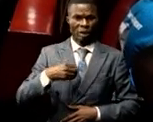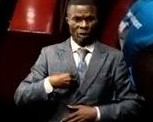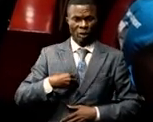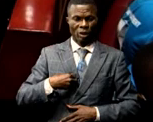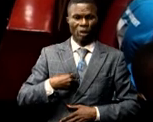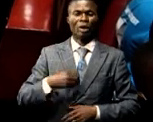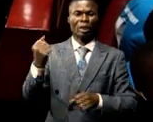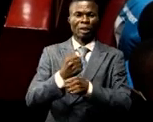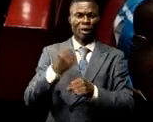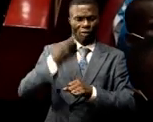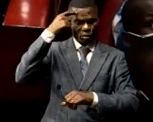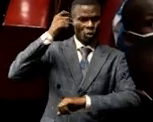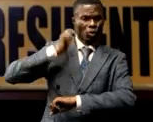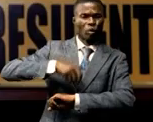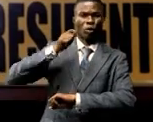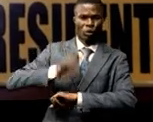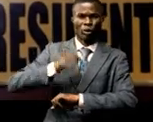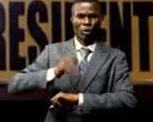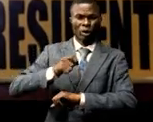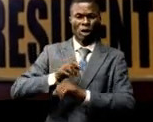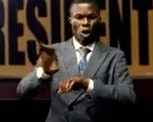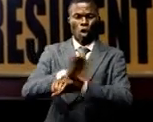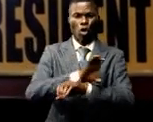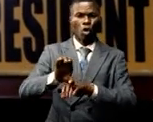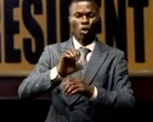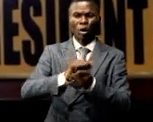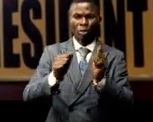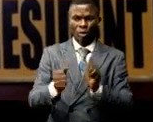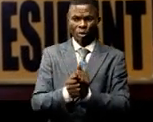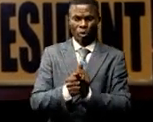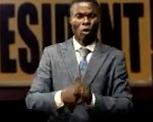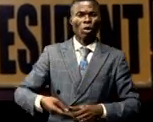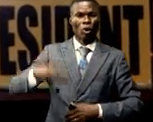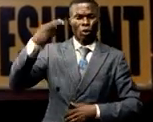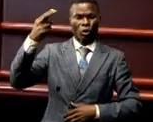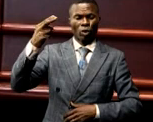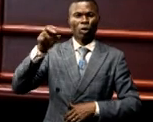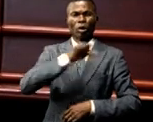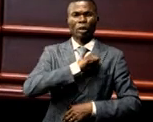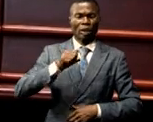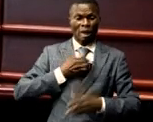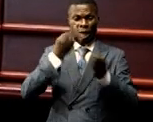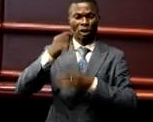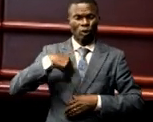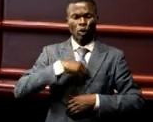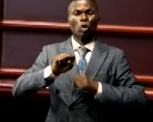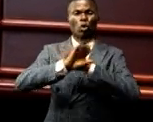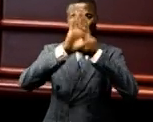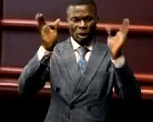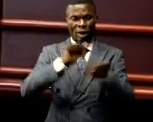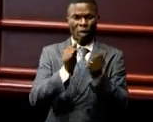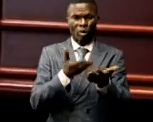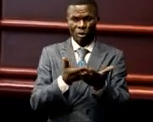parce que c'est la justice qui s'occupe des cultes et autres, pourrait bien nous éclairer, mais